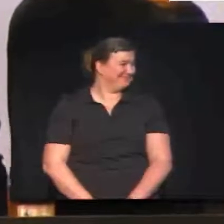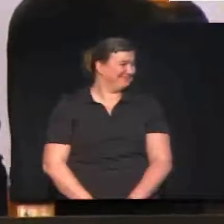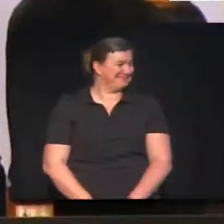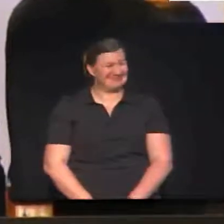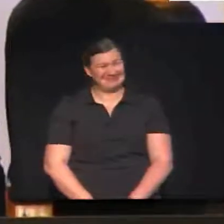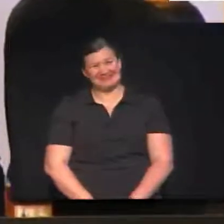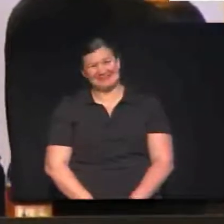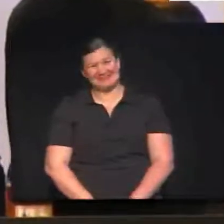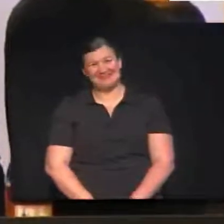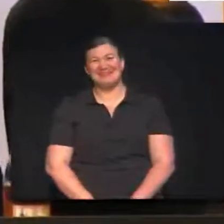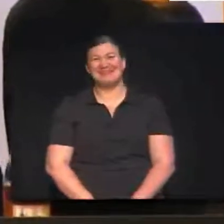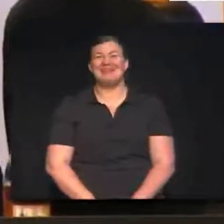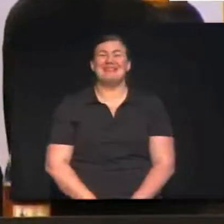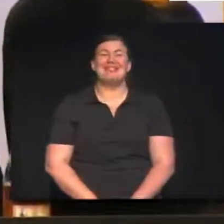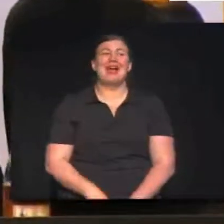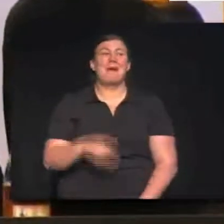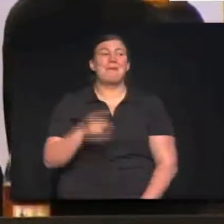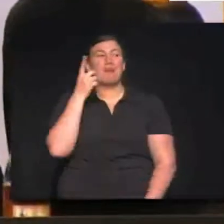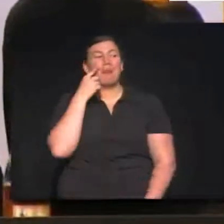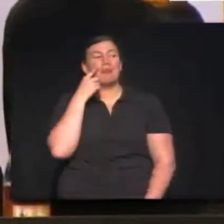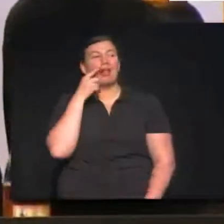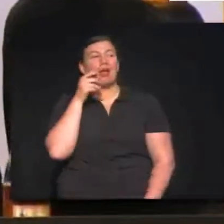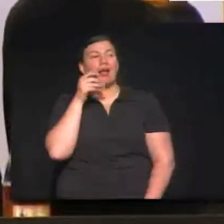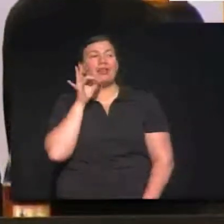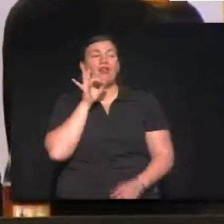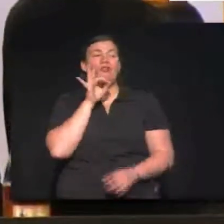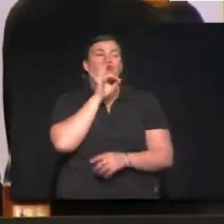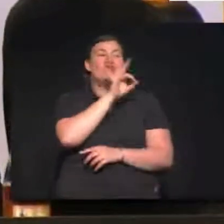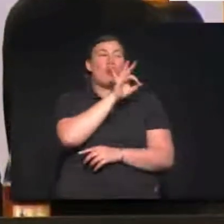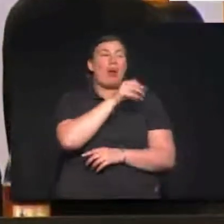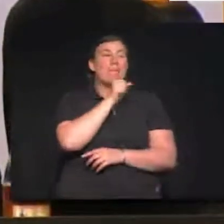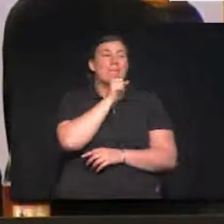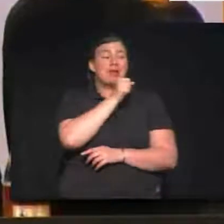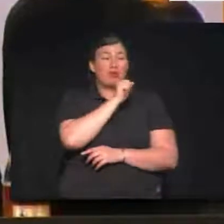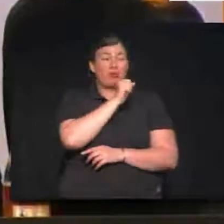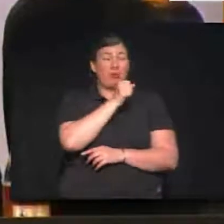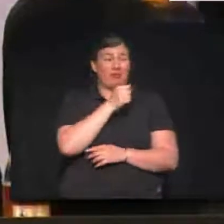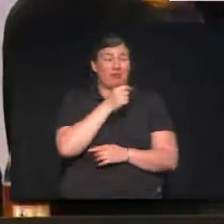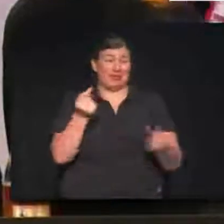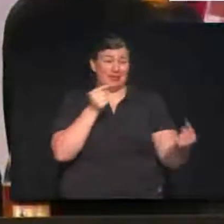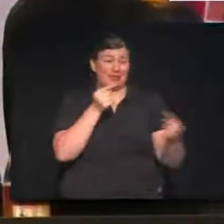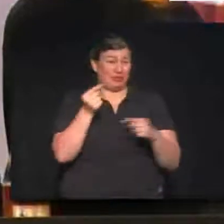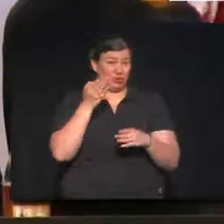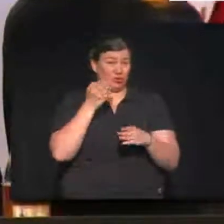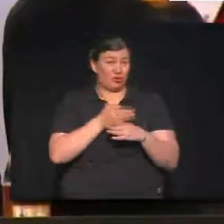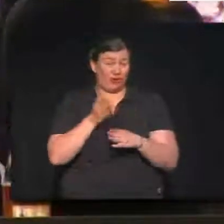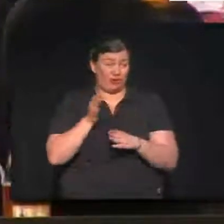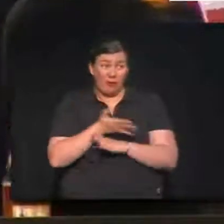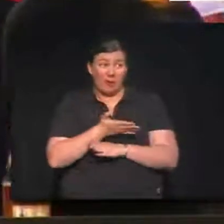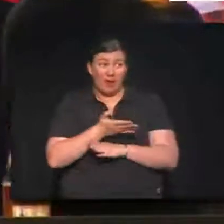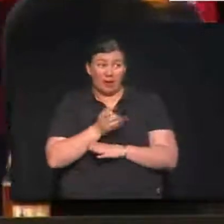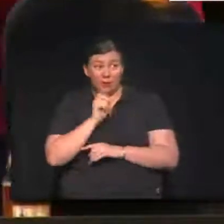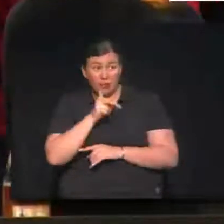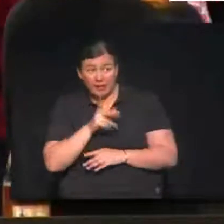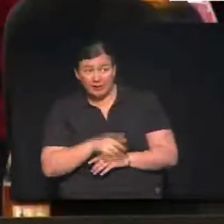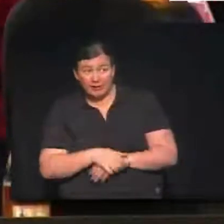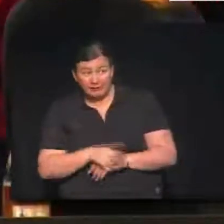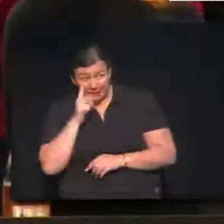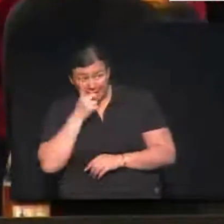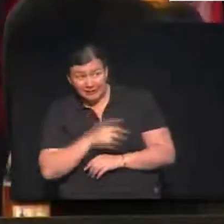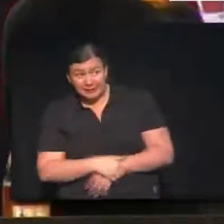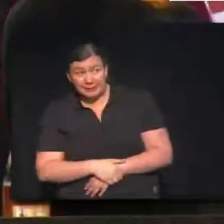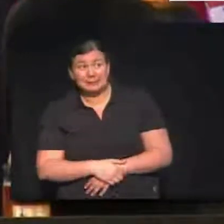diejenige die gerade am Po stehen die Debatte ist beendet nur mal so das haben wir gerade schon abgehakt